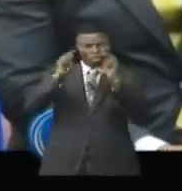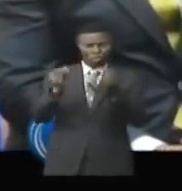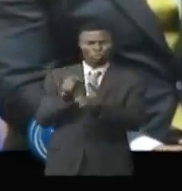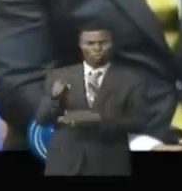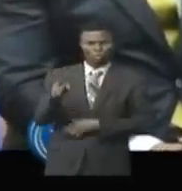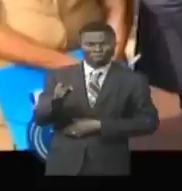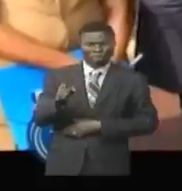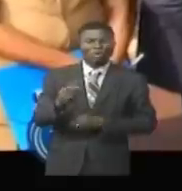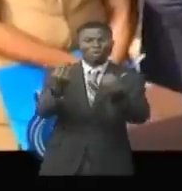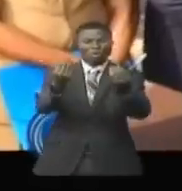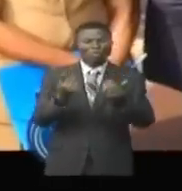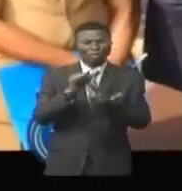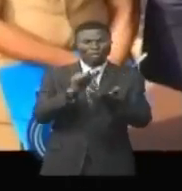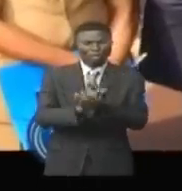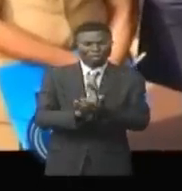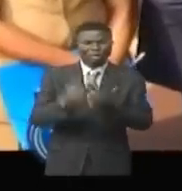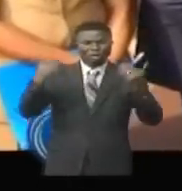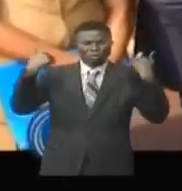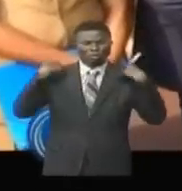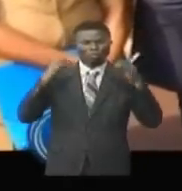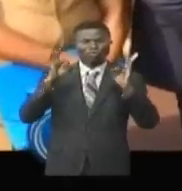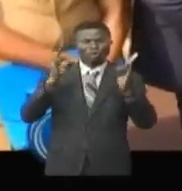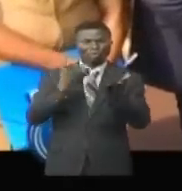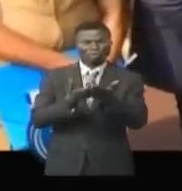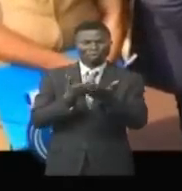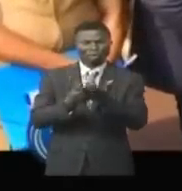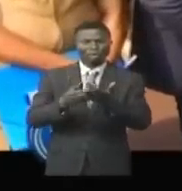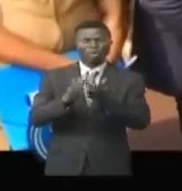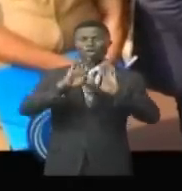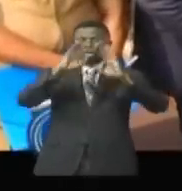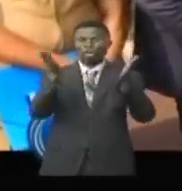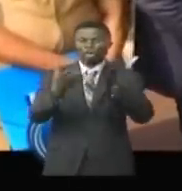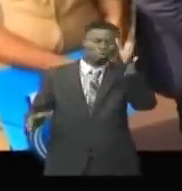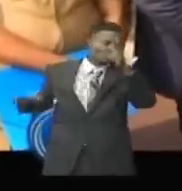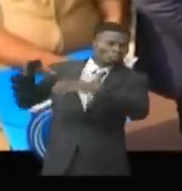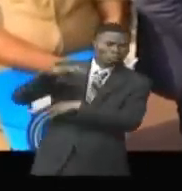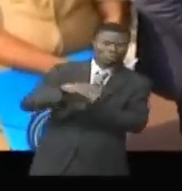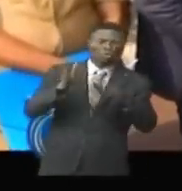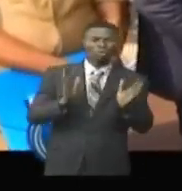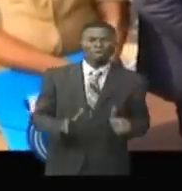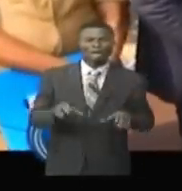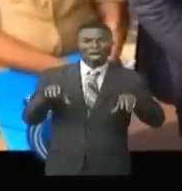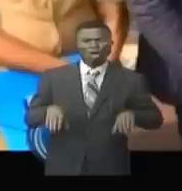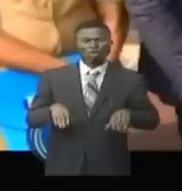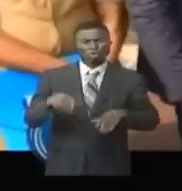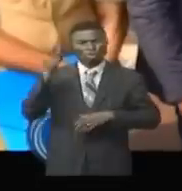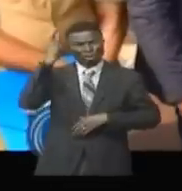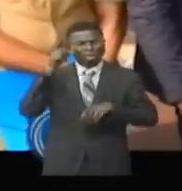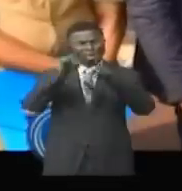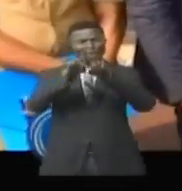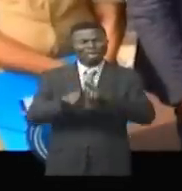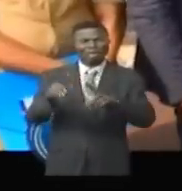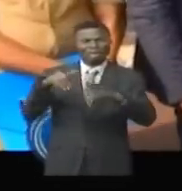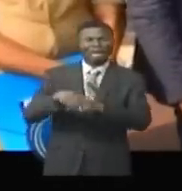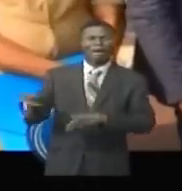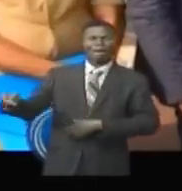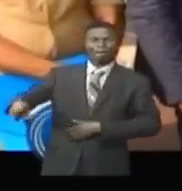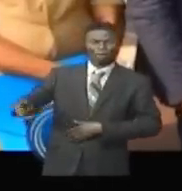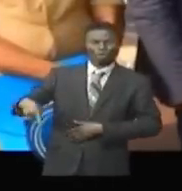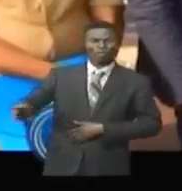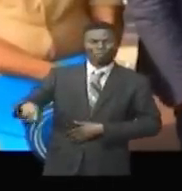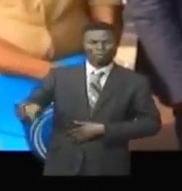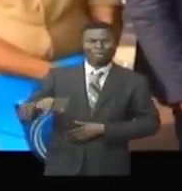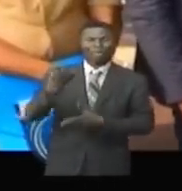Tel est le vœu du nouveau coordonnateur. À tous les judokas congolais de Kinshasa comme de l'intérieur, nous